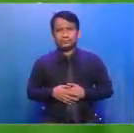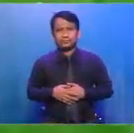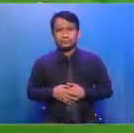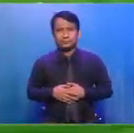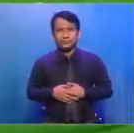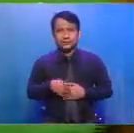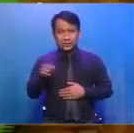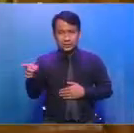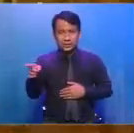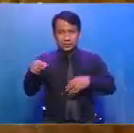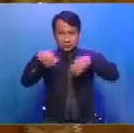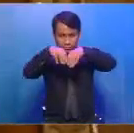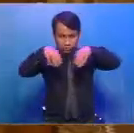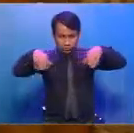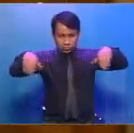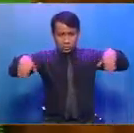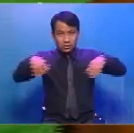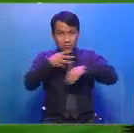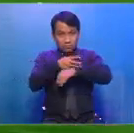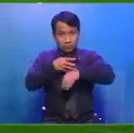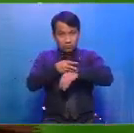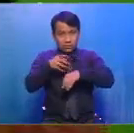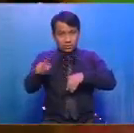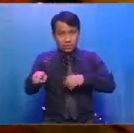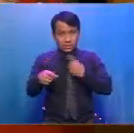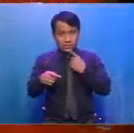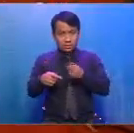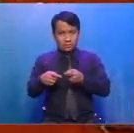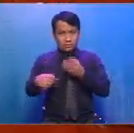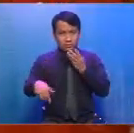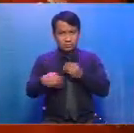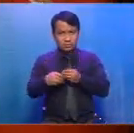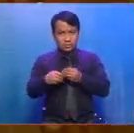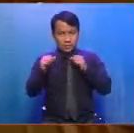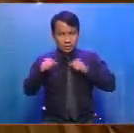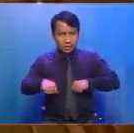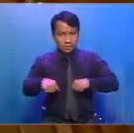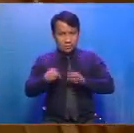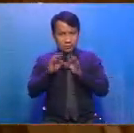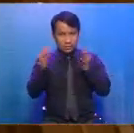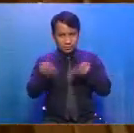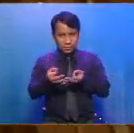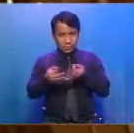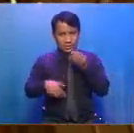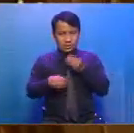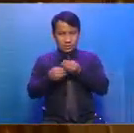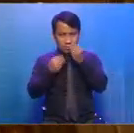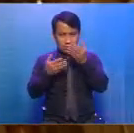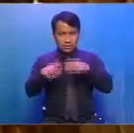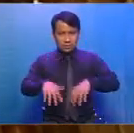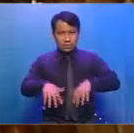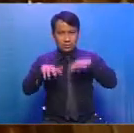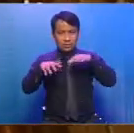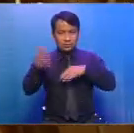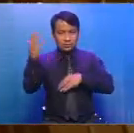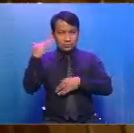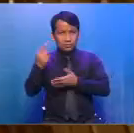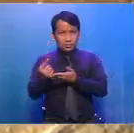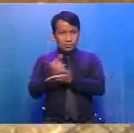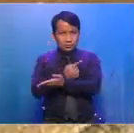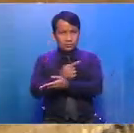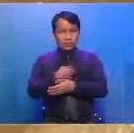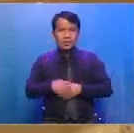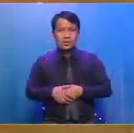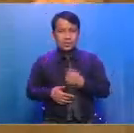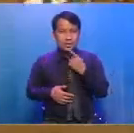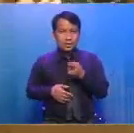Ang tablang ito ng kisame ng bahay ni Mang Kennedy ang nagsalba sa kanyang pamilya nang biglang bumaha sa Isabela noong isang linggo.